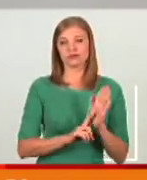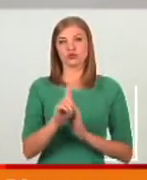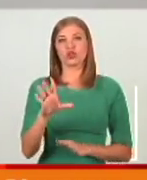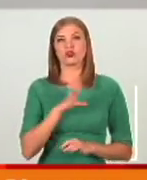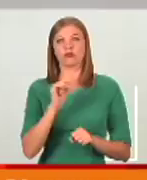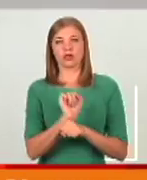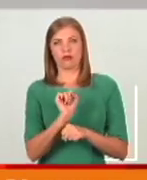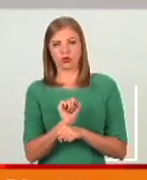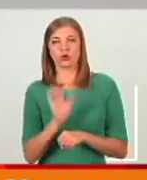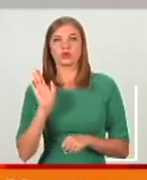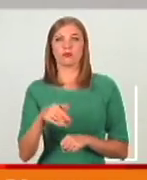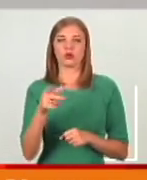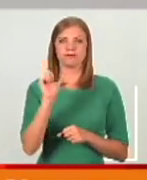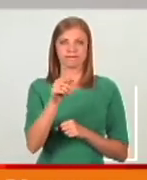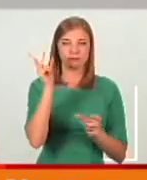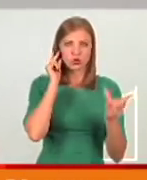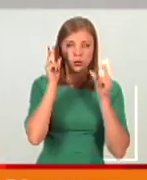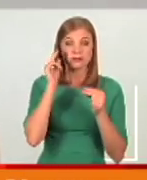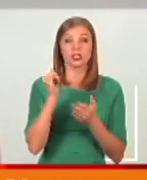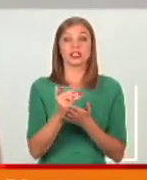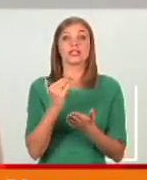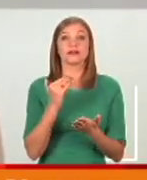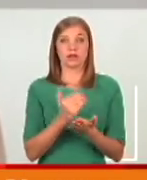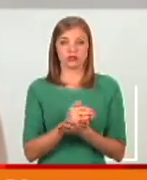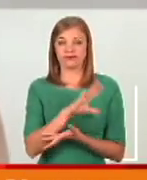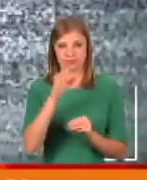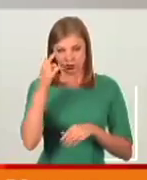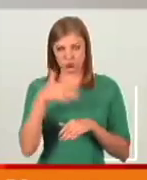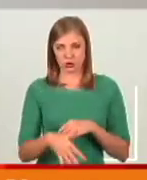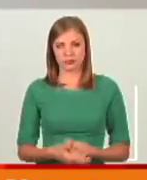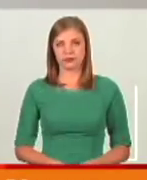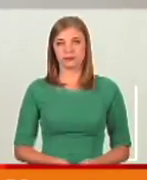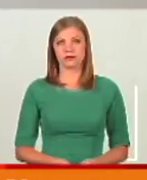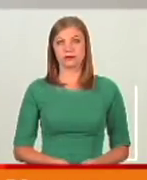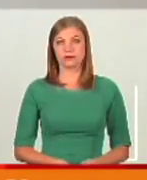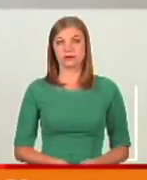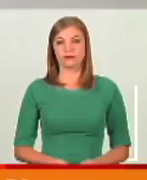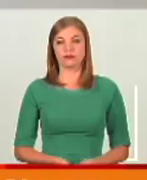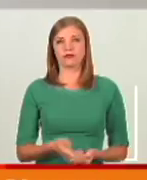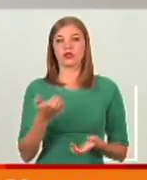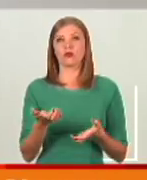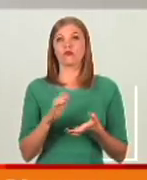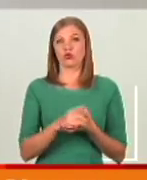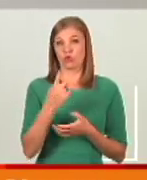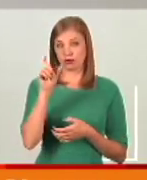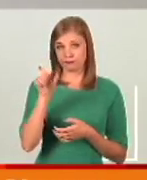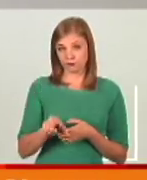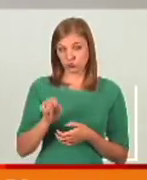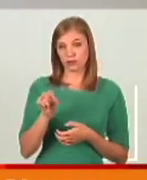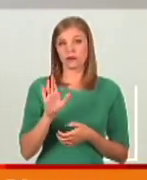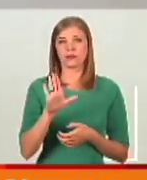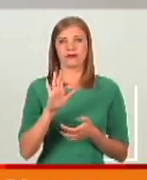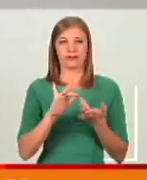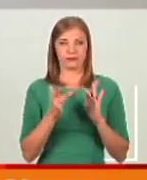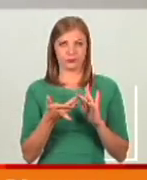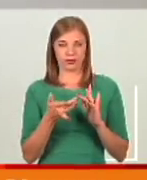на блокпостах, потім ходив у розвідку і врешті-решт все зрозумів. Познайомившись з одним чоловіком в